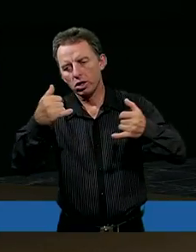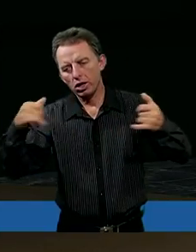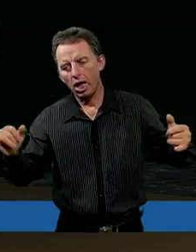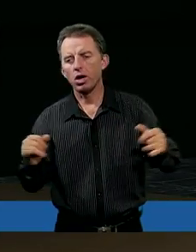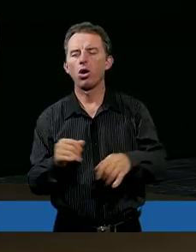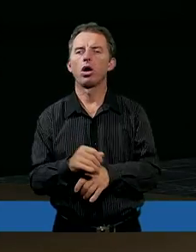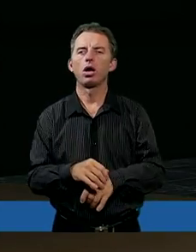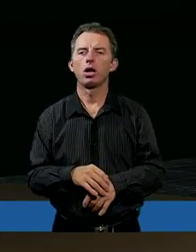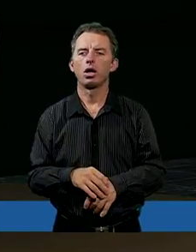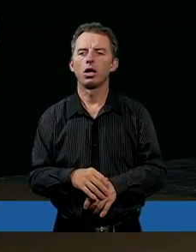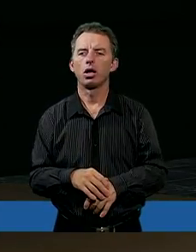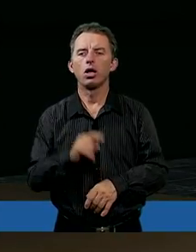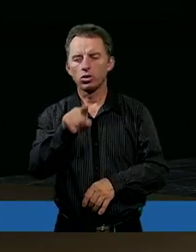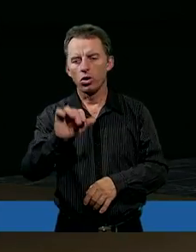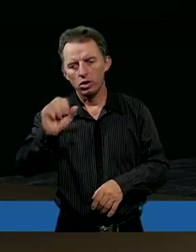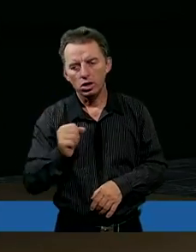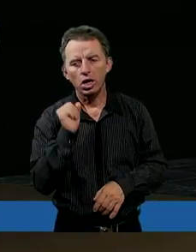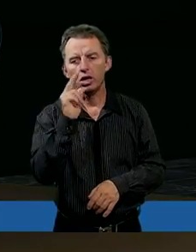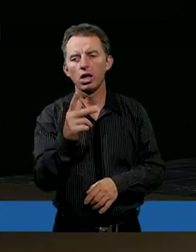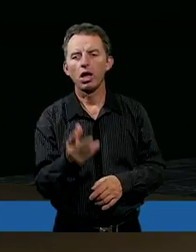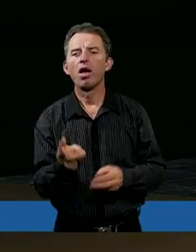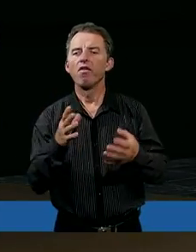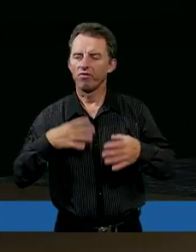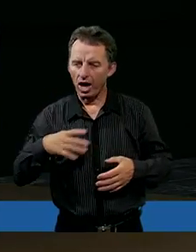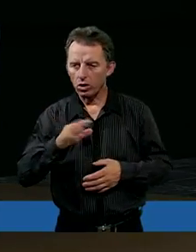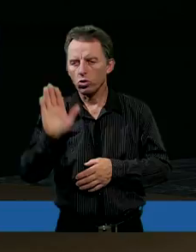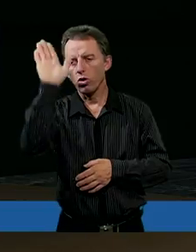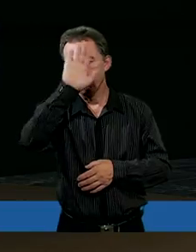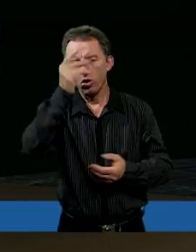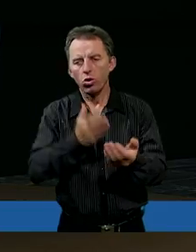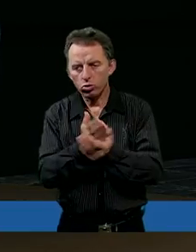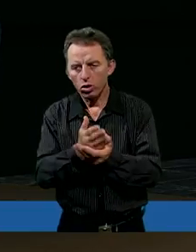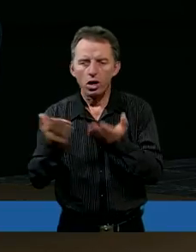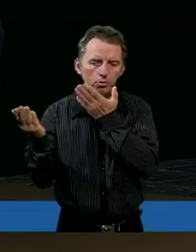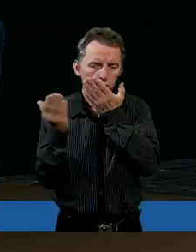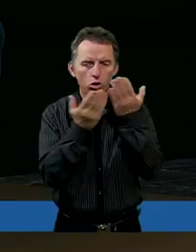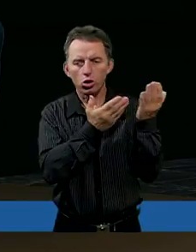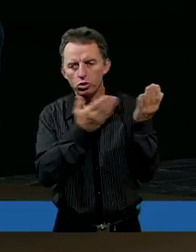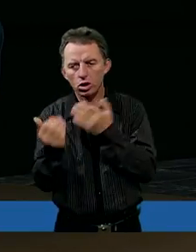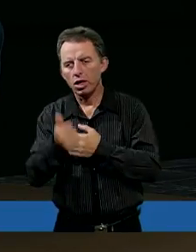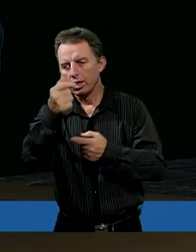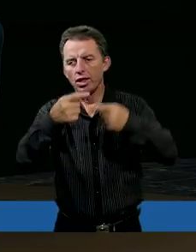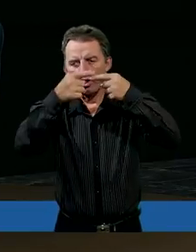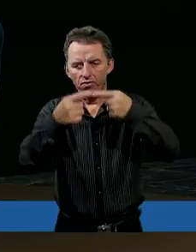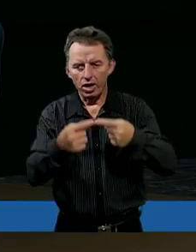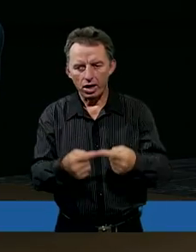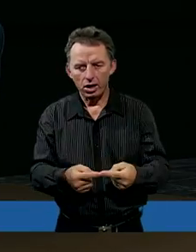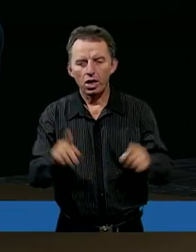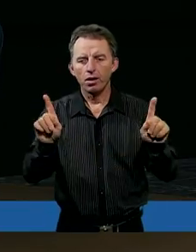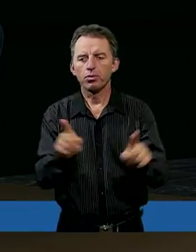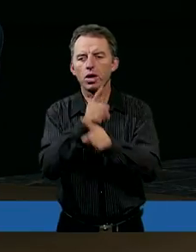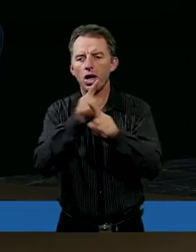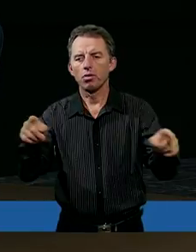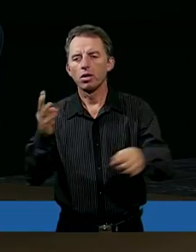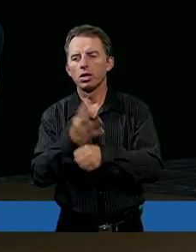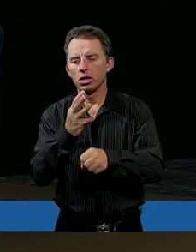innego, to jednak warto Bogu służyć. Przeczytam chociażby taki jeden werset z